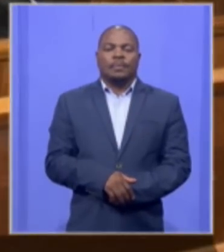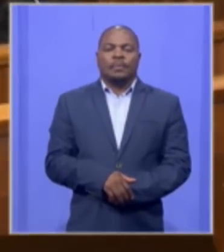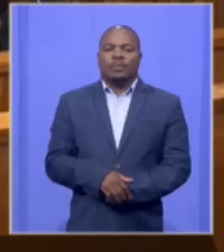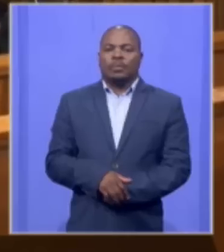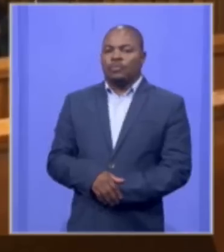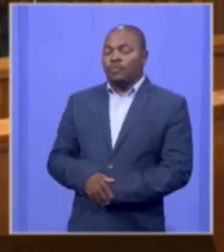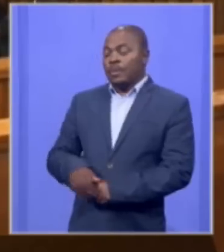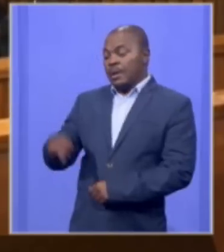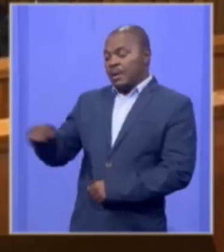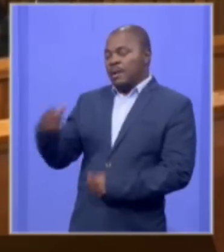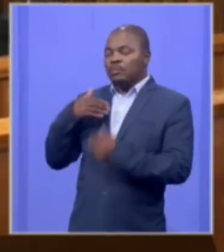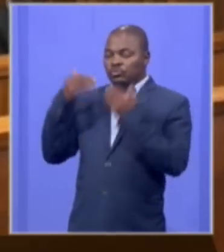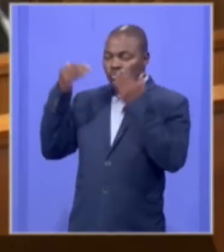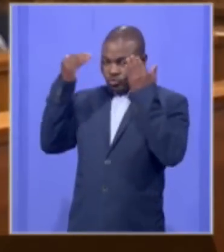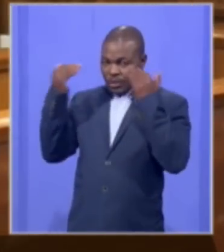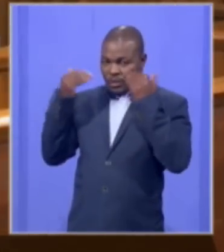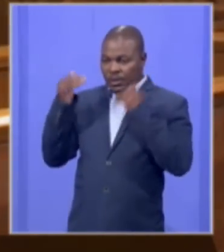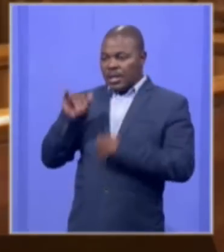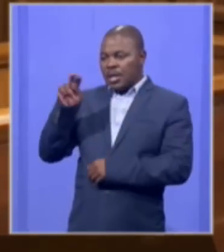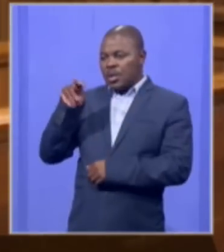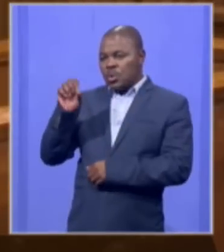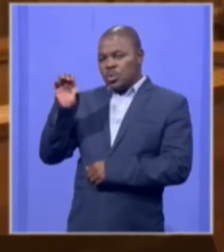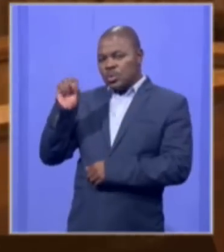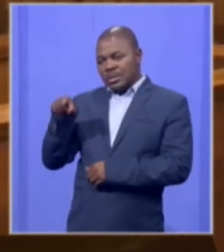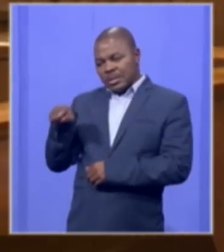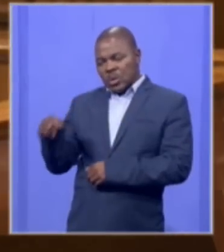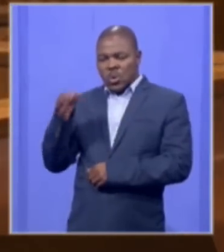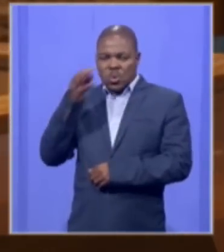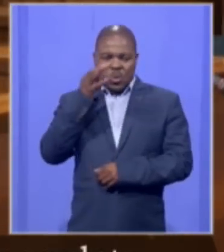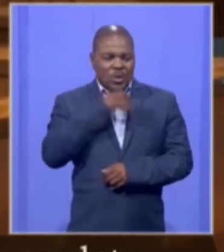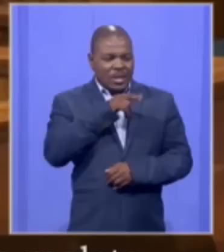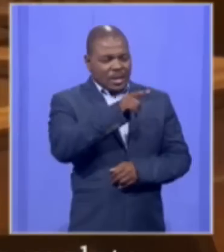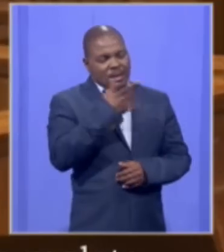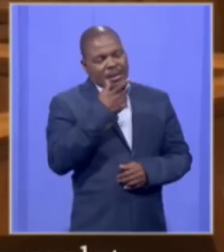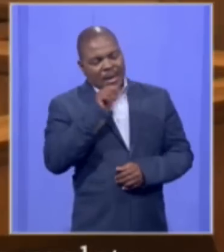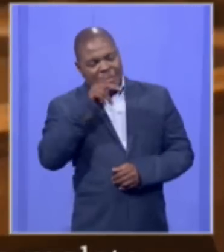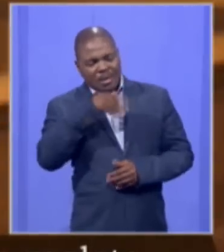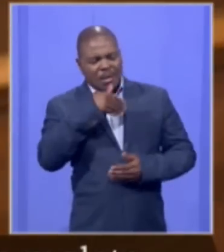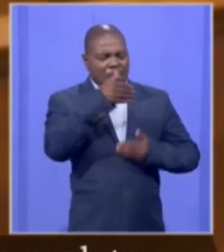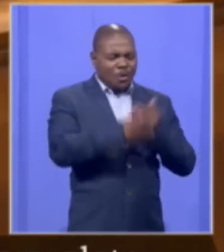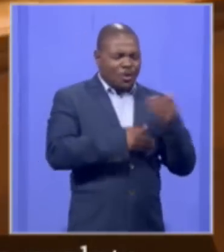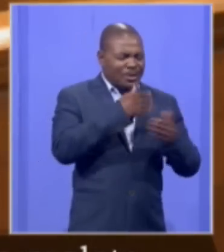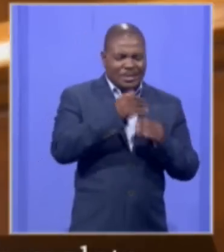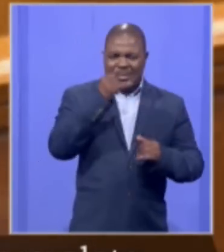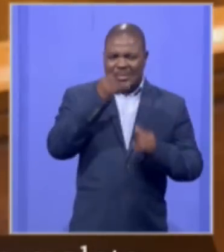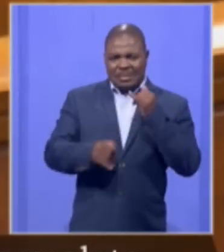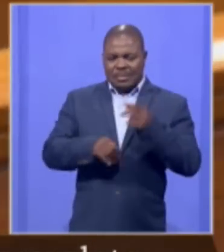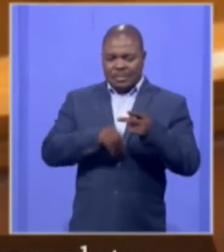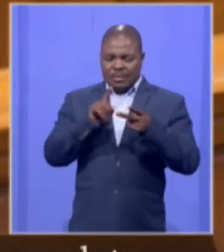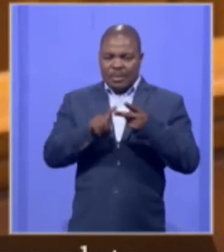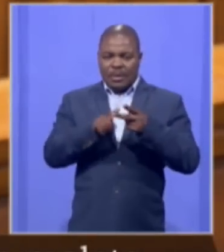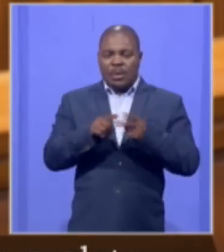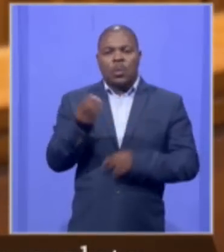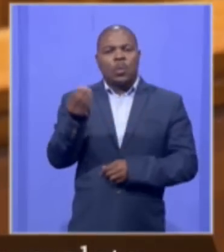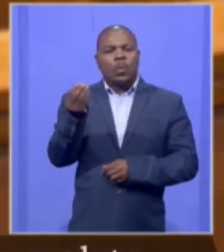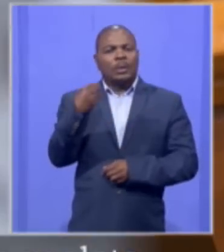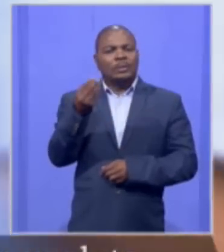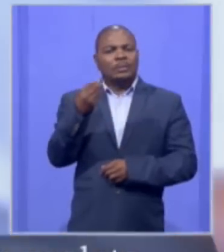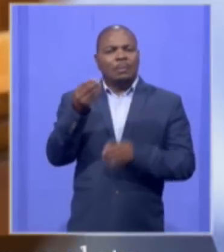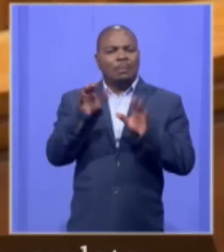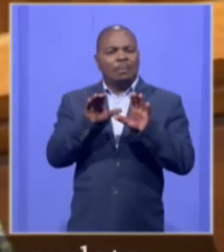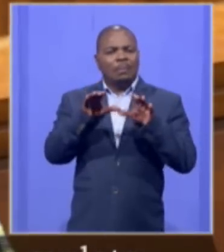Moahlodi Emma Schoeman o ile a sola ka bogale boitshwaro bjo mmušo o ile go wa tsamaiša molato ka gona go swana le go bulwa ga letlakala la WhatsApp ya